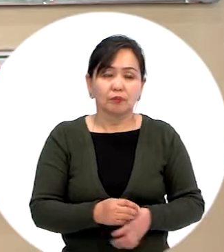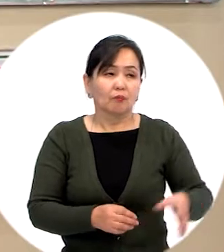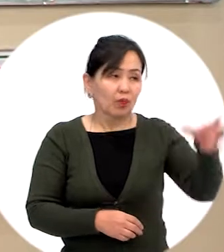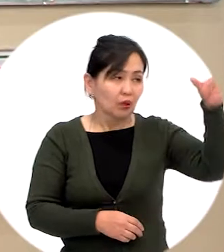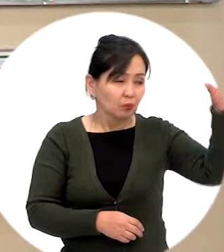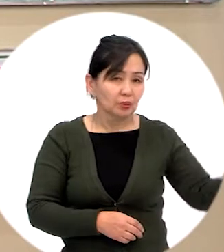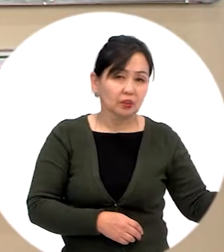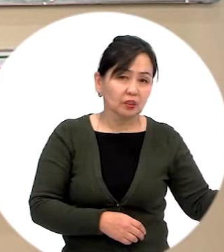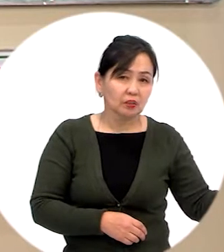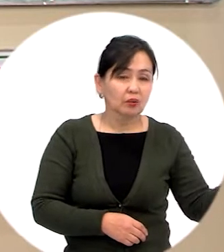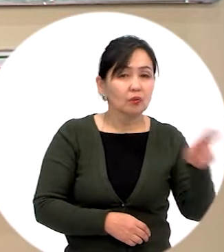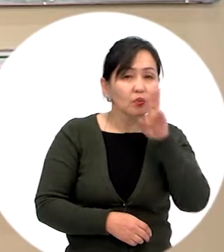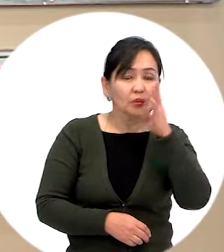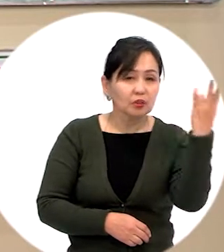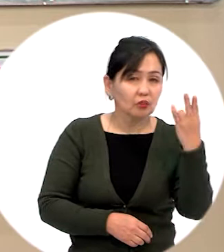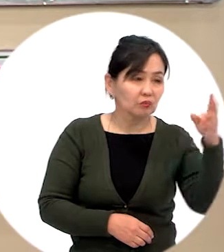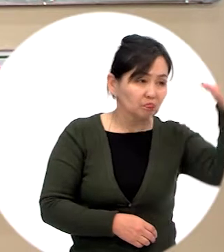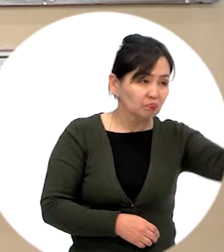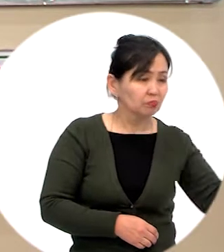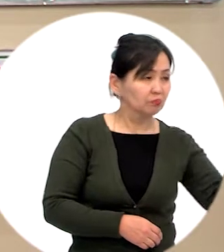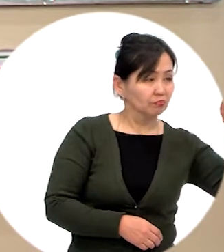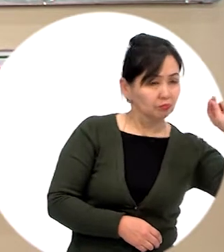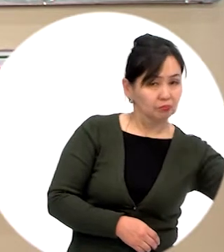2 дахь багнанд бичигдэх юм байна.